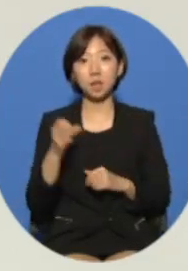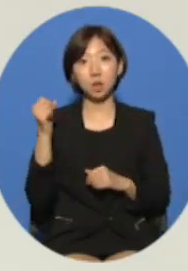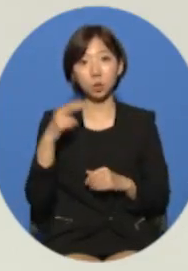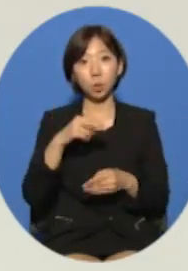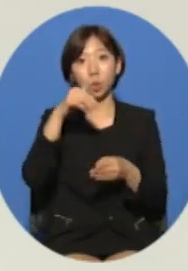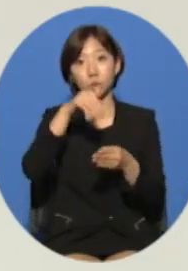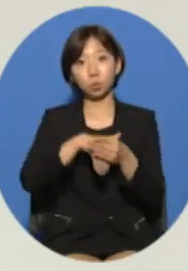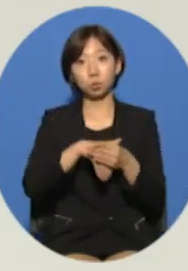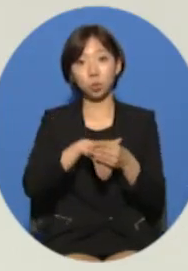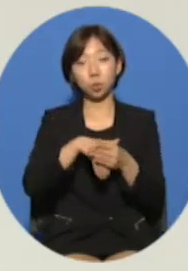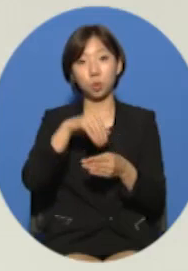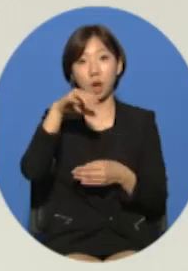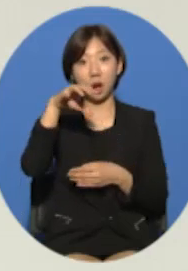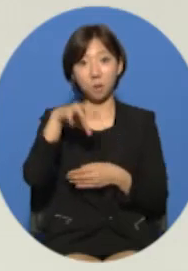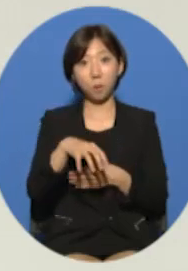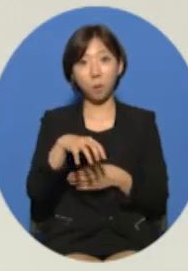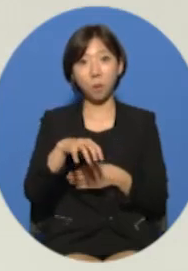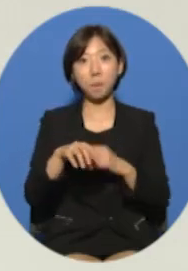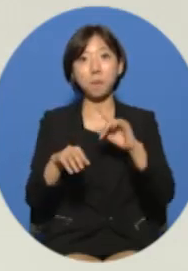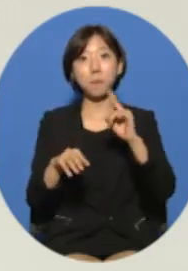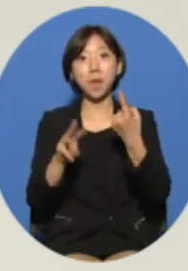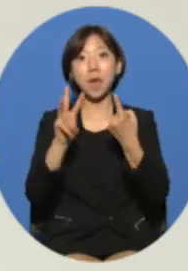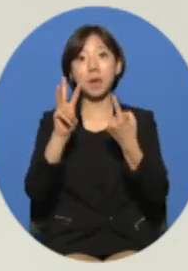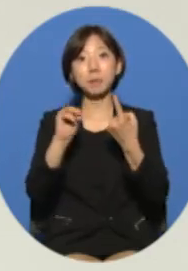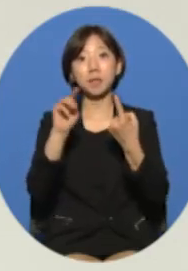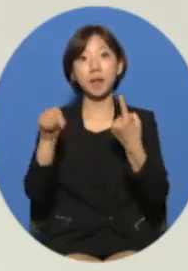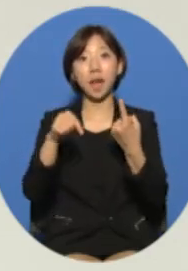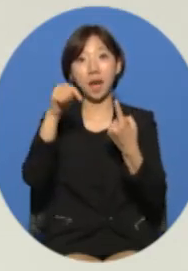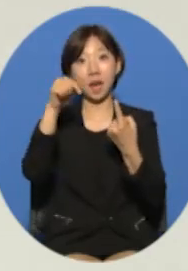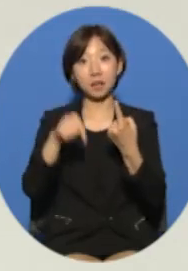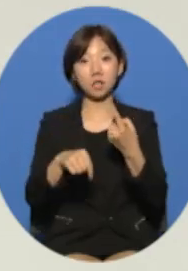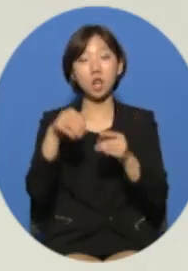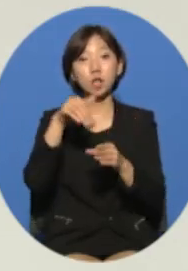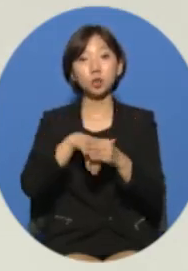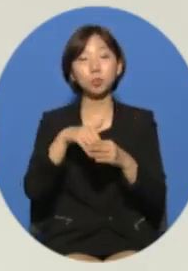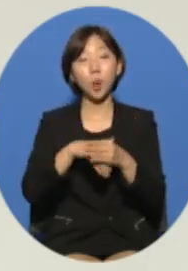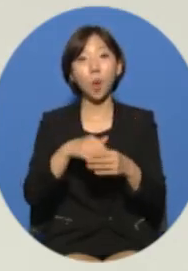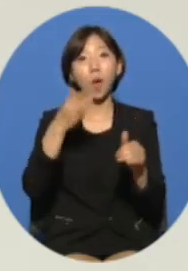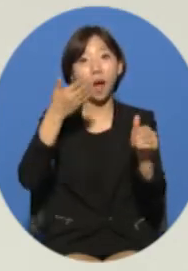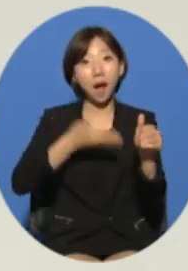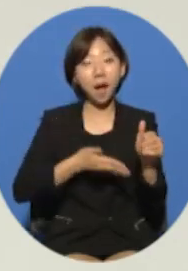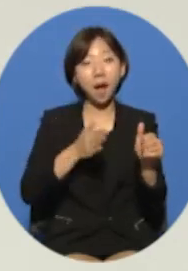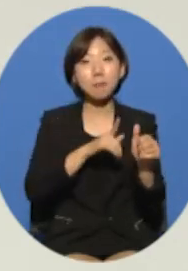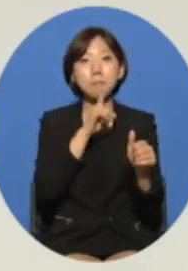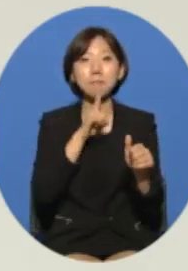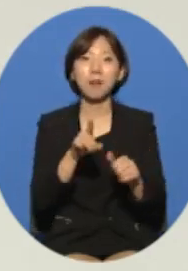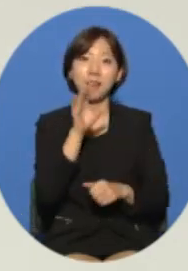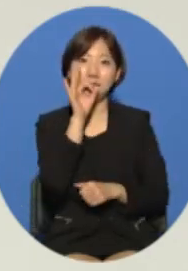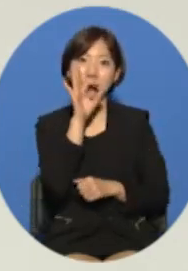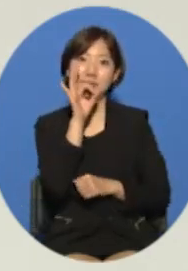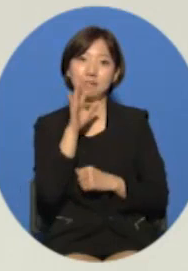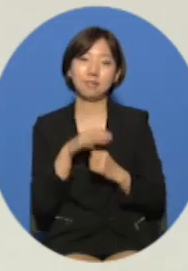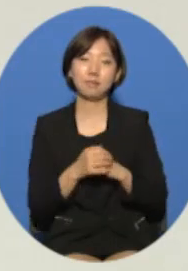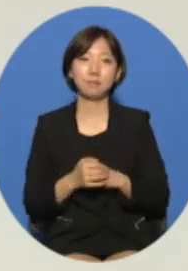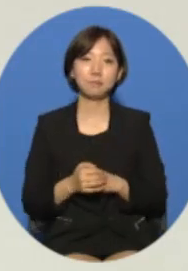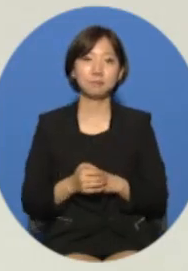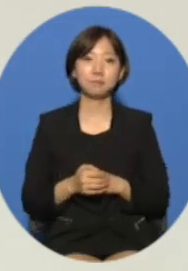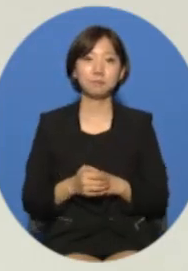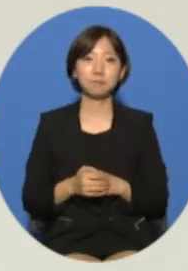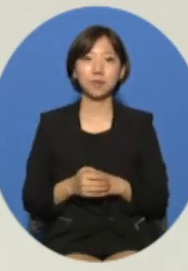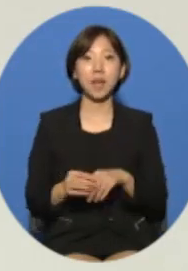100m 안에서는 네. 투표 참여 동료도 할 수 없습니다. 그렇죠. 예, 그러니까 투표소